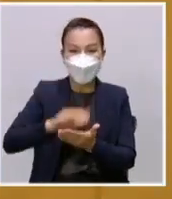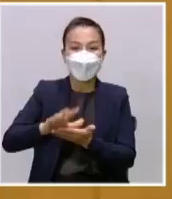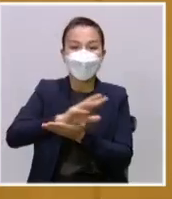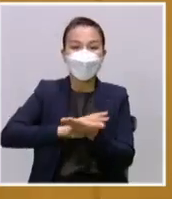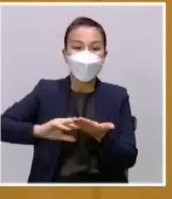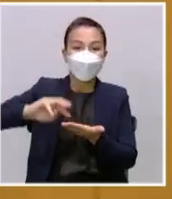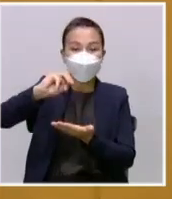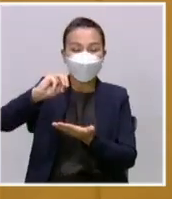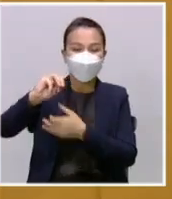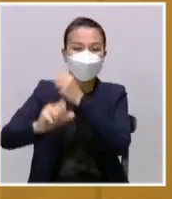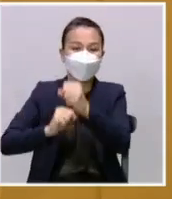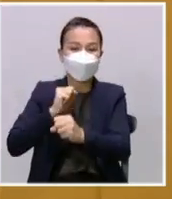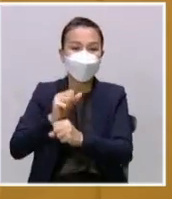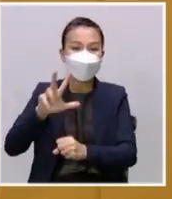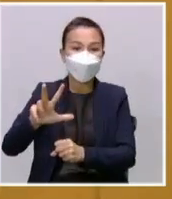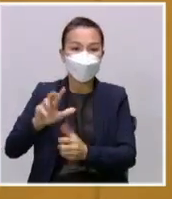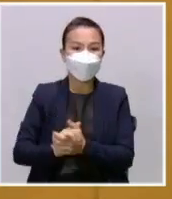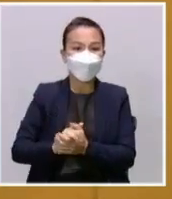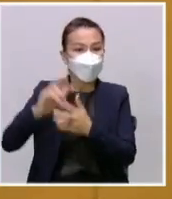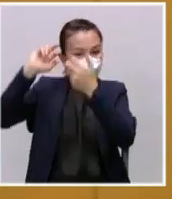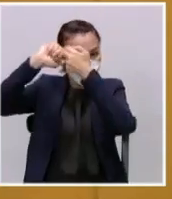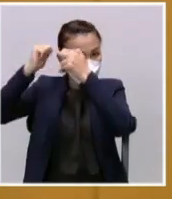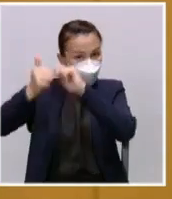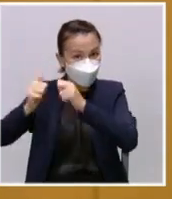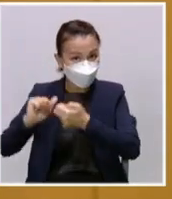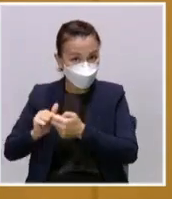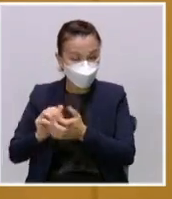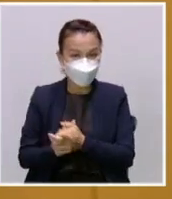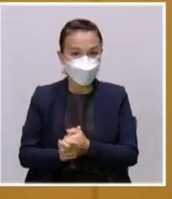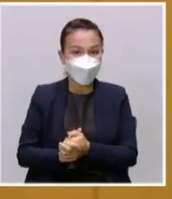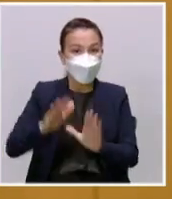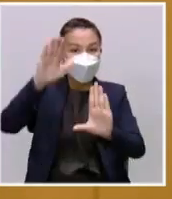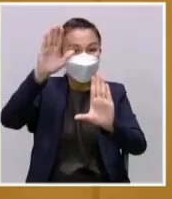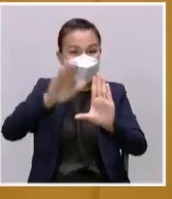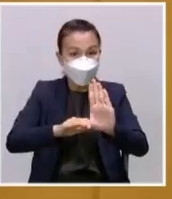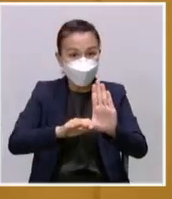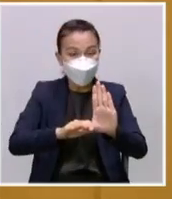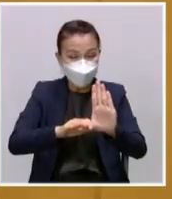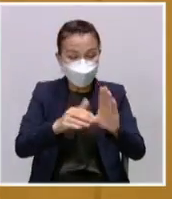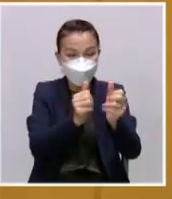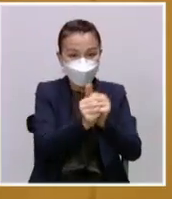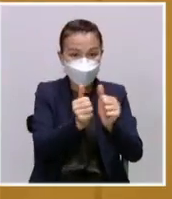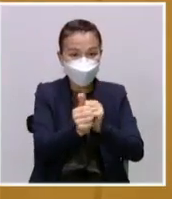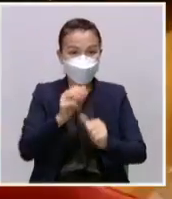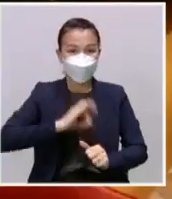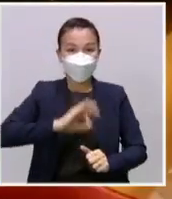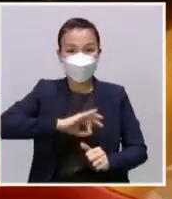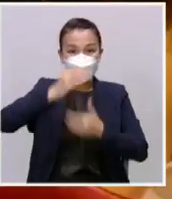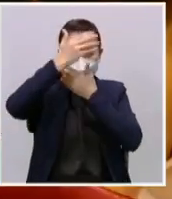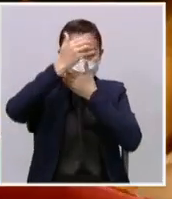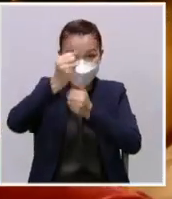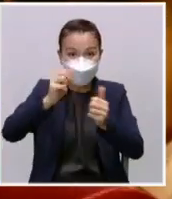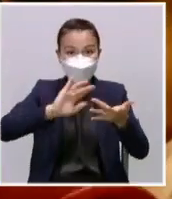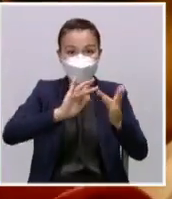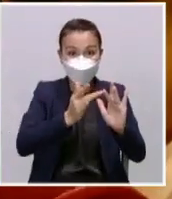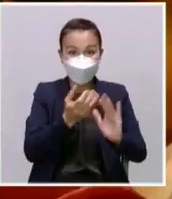ครินทรวิโรฒเป็นผู้พิการออทิสติกเปิดตัวในรอบนี้สร้างความประทับใจและได้รับความสนใจจากโลกโซเชียล